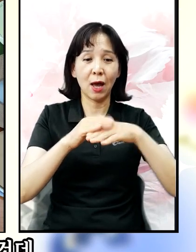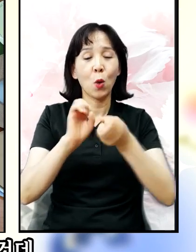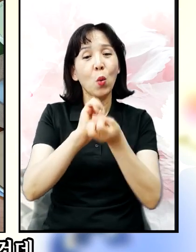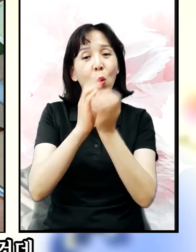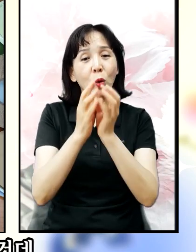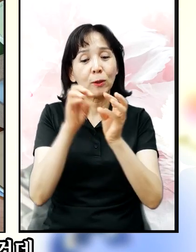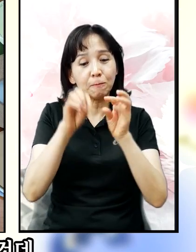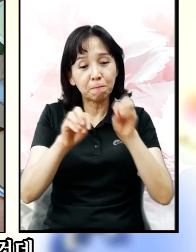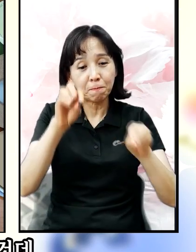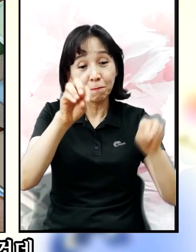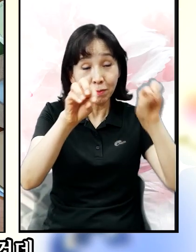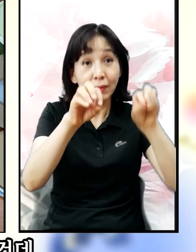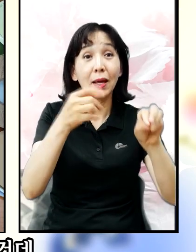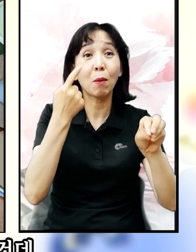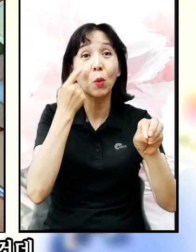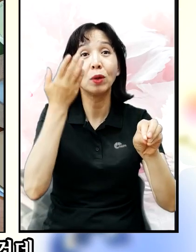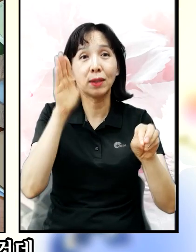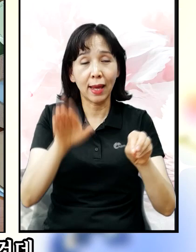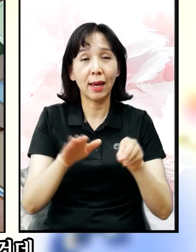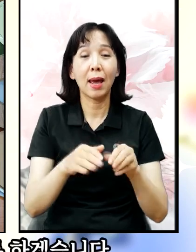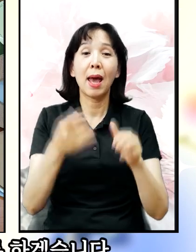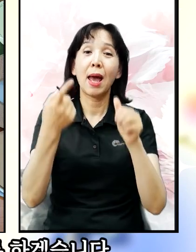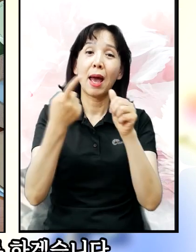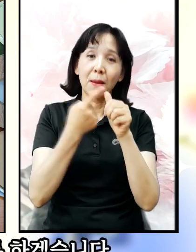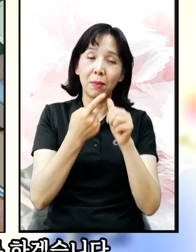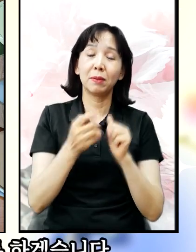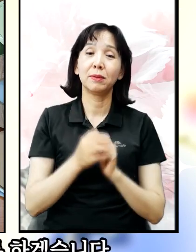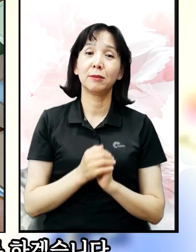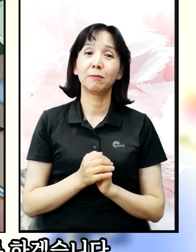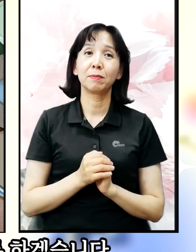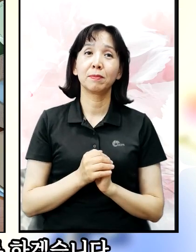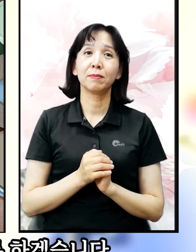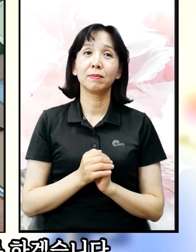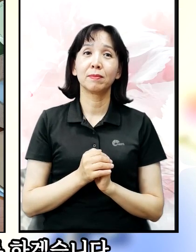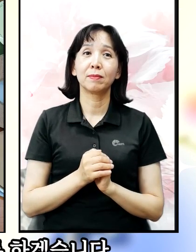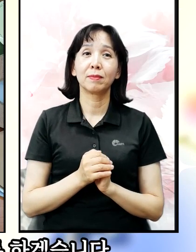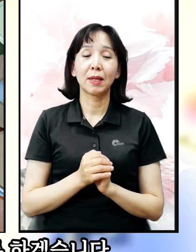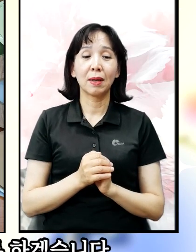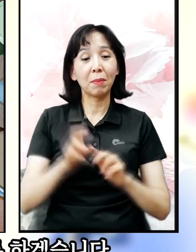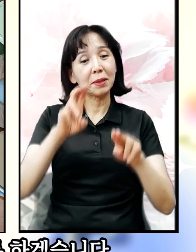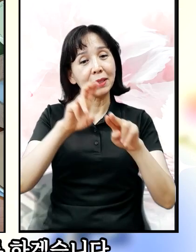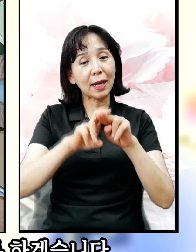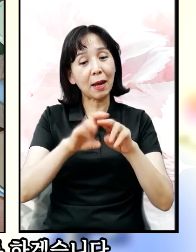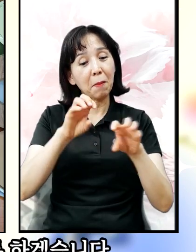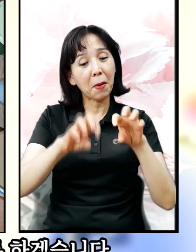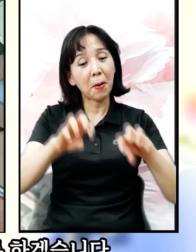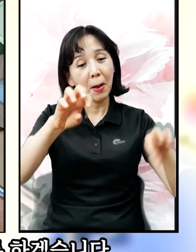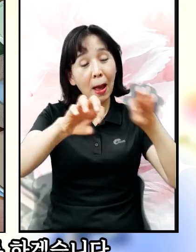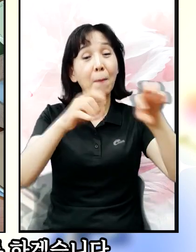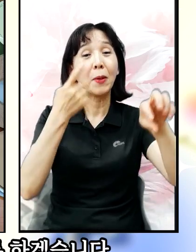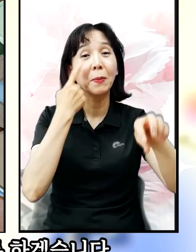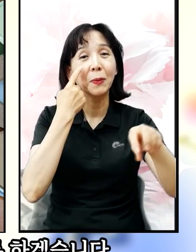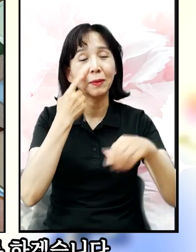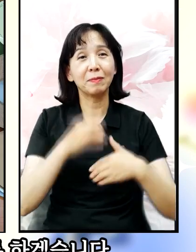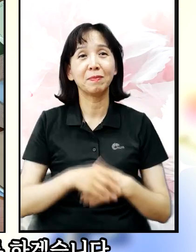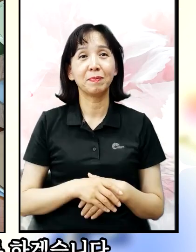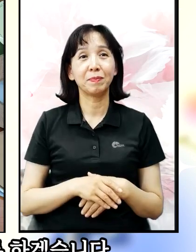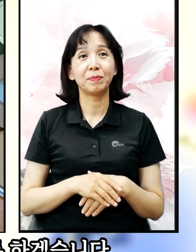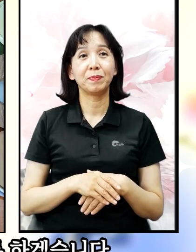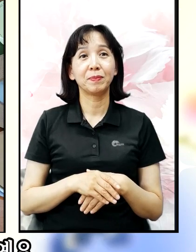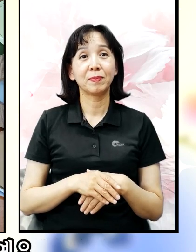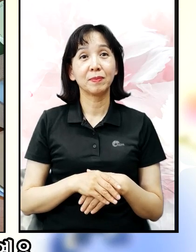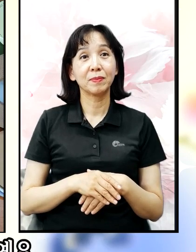여기에다가 이제 이 꽃들을 장식을 해 볼 건데, 한번 살짝 잘 배치를 한번 해 보도록